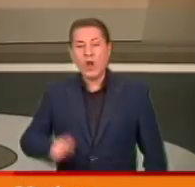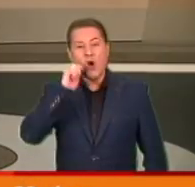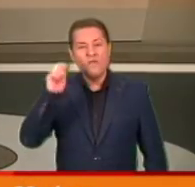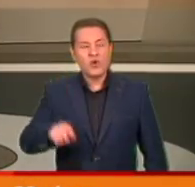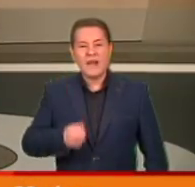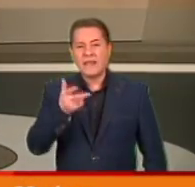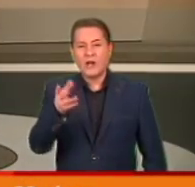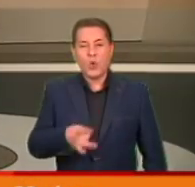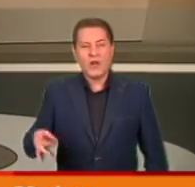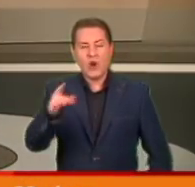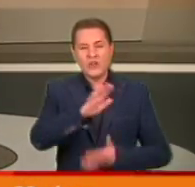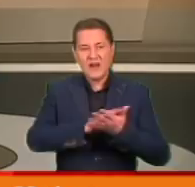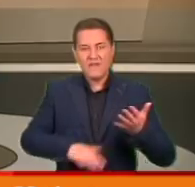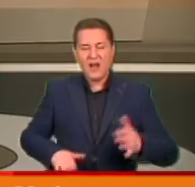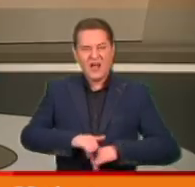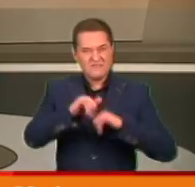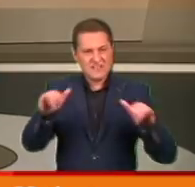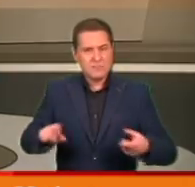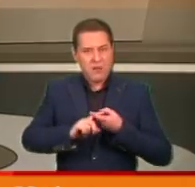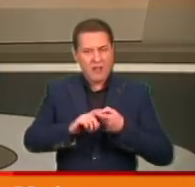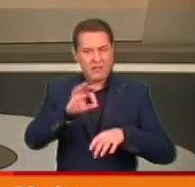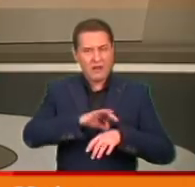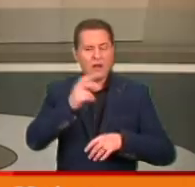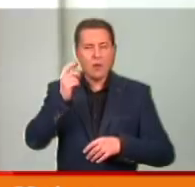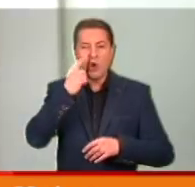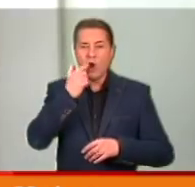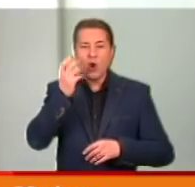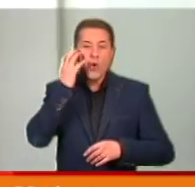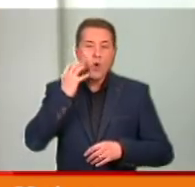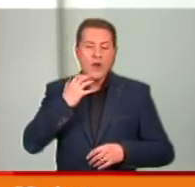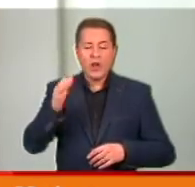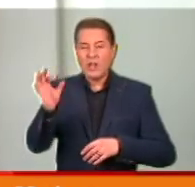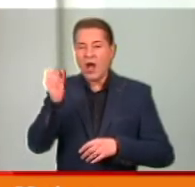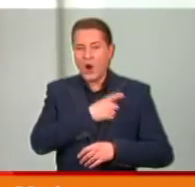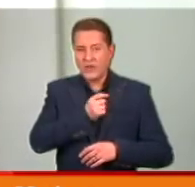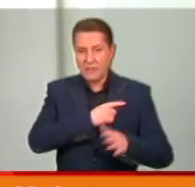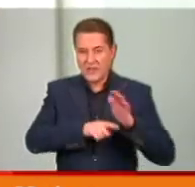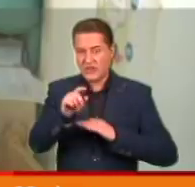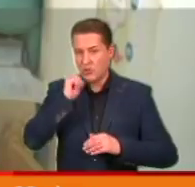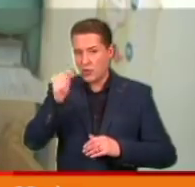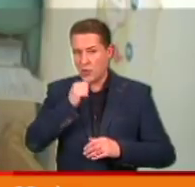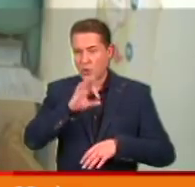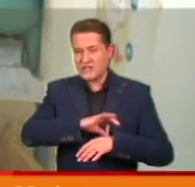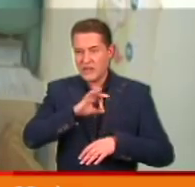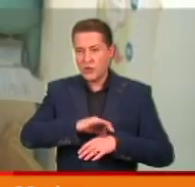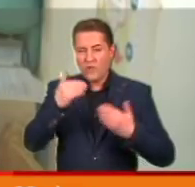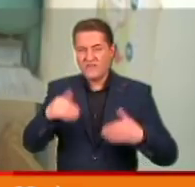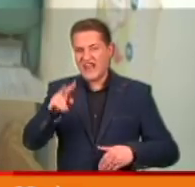В Україні в кількох регіонах триває спалах кору. На Одещині, за даними ОДА, від початку року на кір занедужили